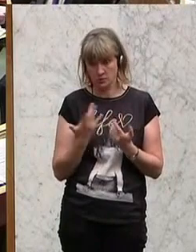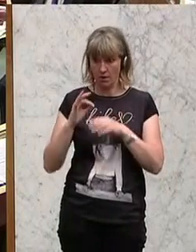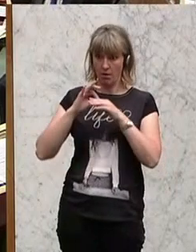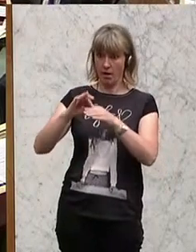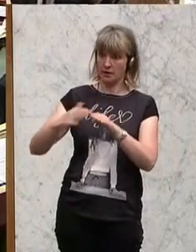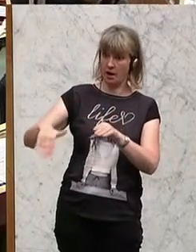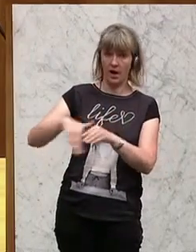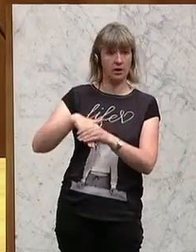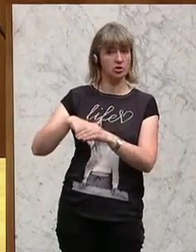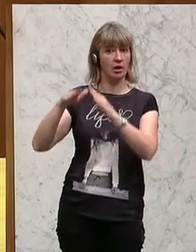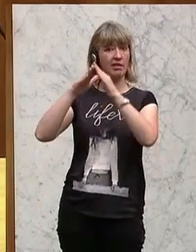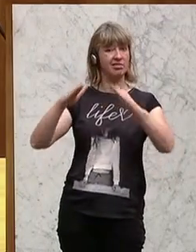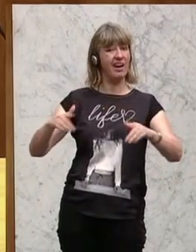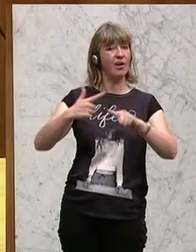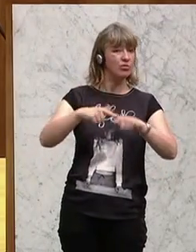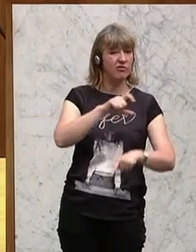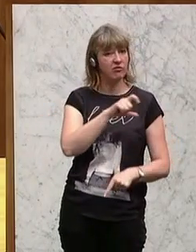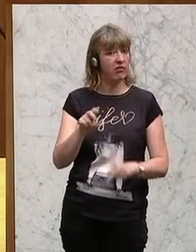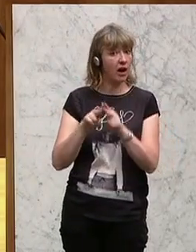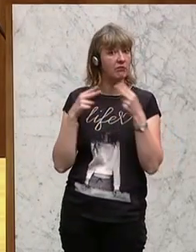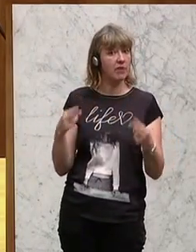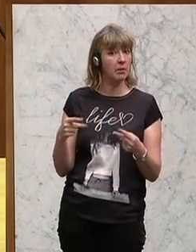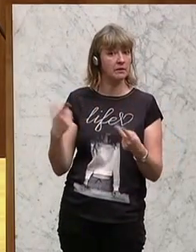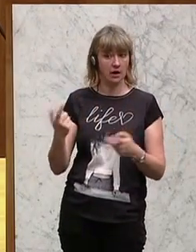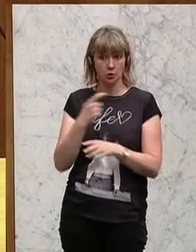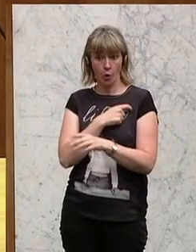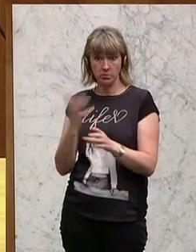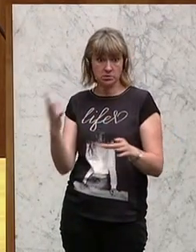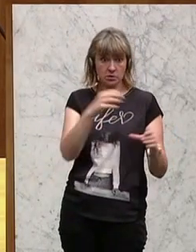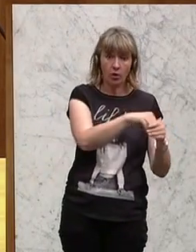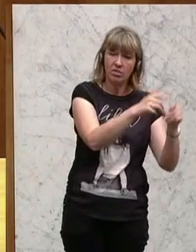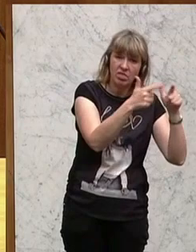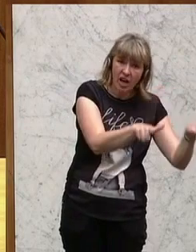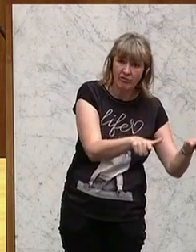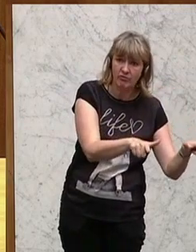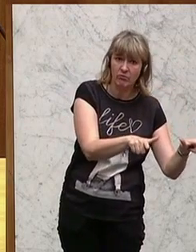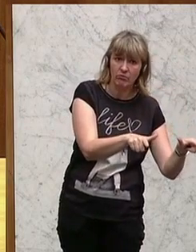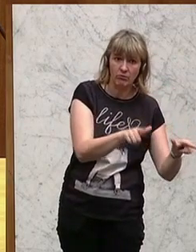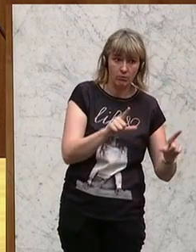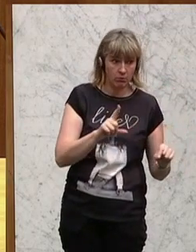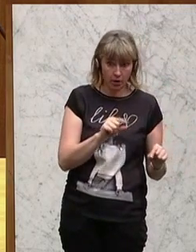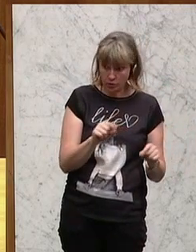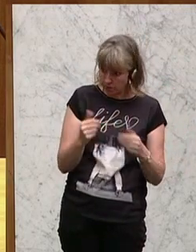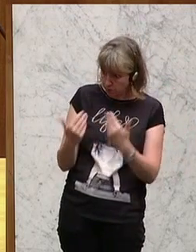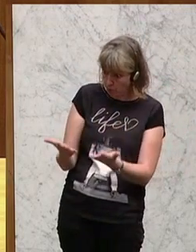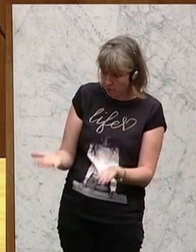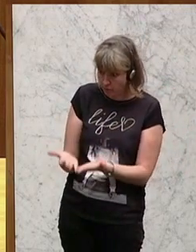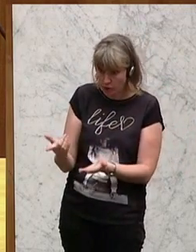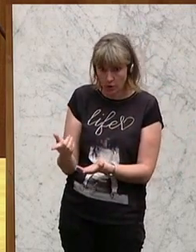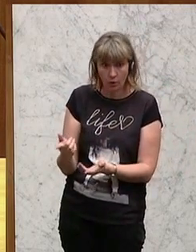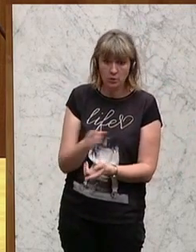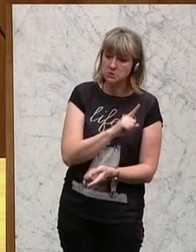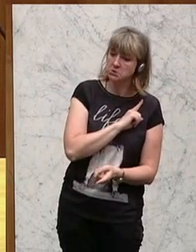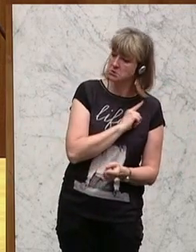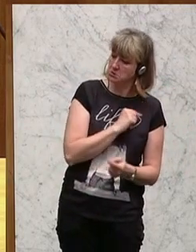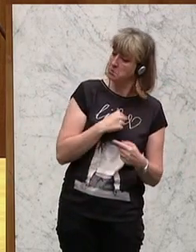leitende Angestellte von Dach- und Fachverbänden in den Kommissionen sitzen dürfen. Das heißt, dass diejenigen, die die Förderung bekommen, darüber